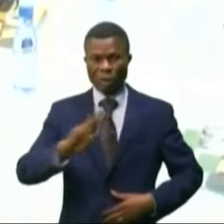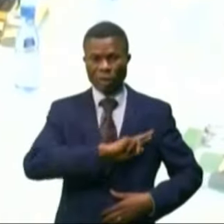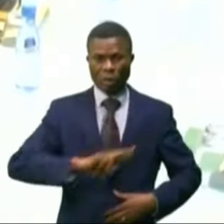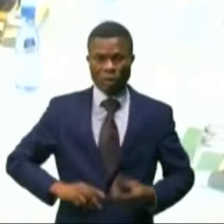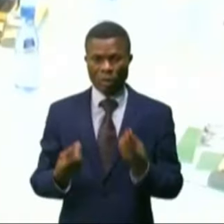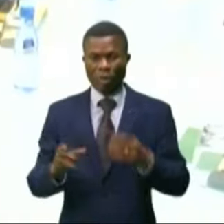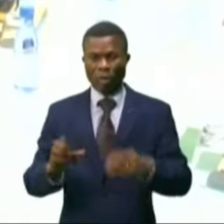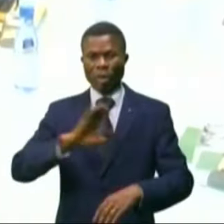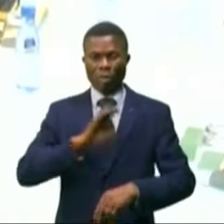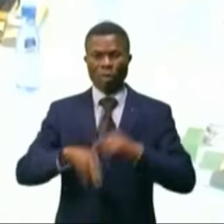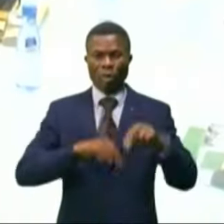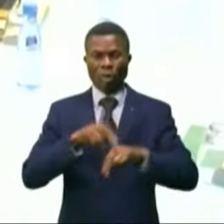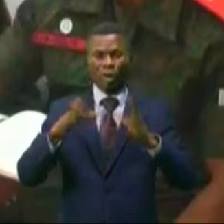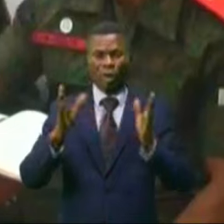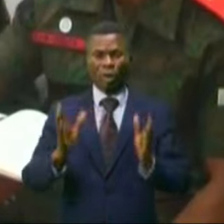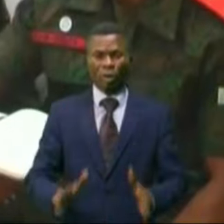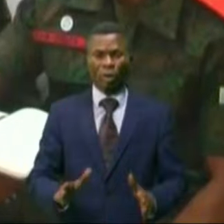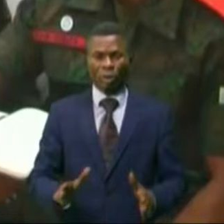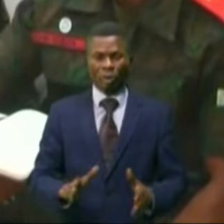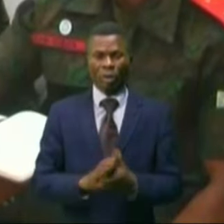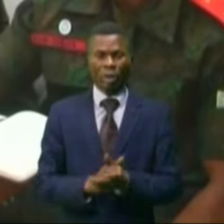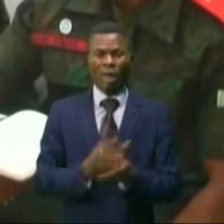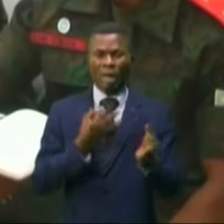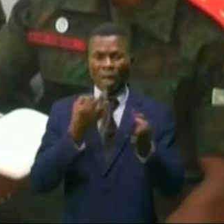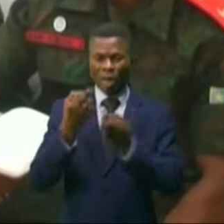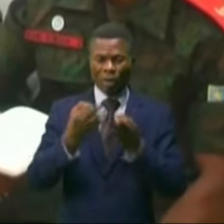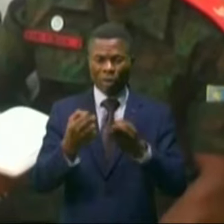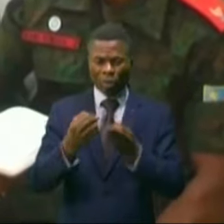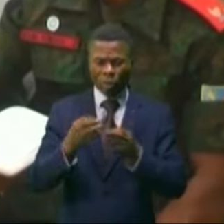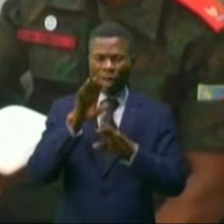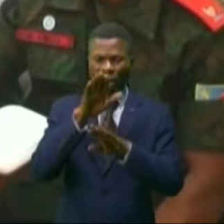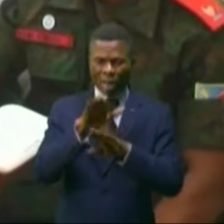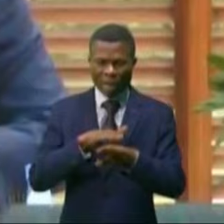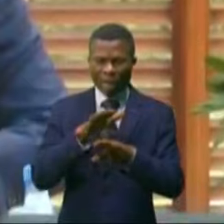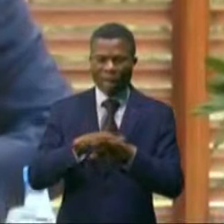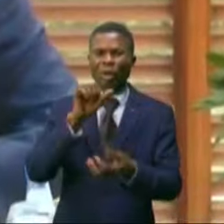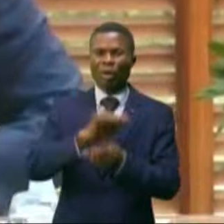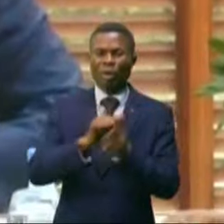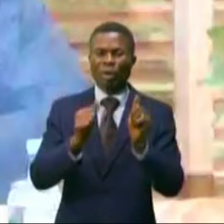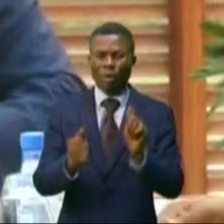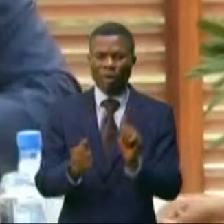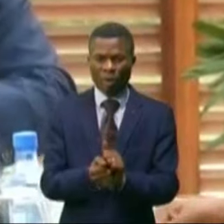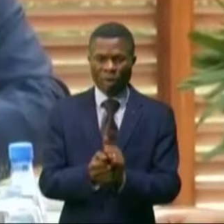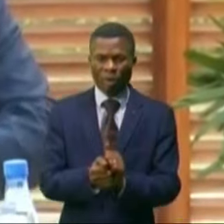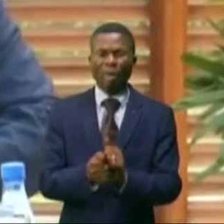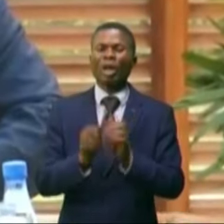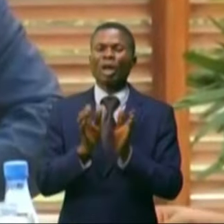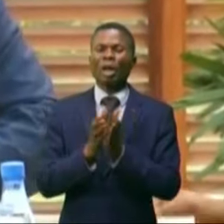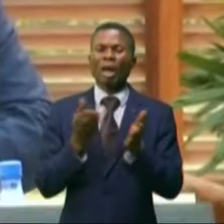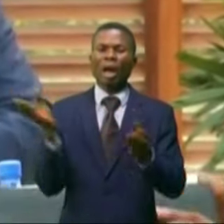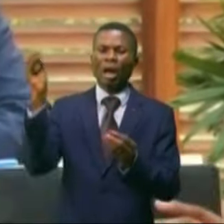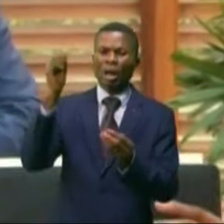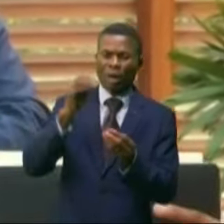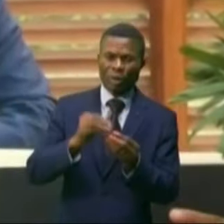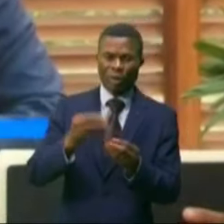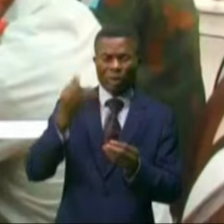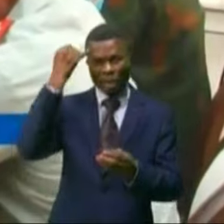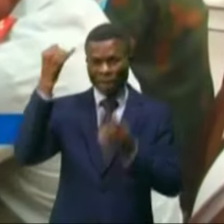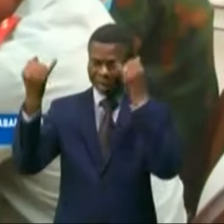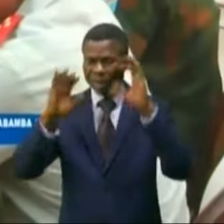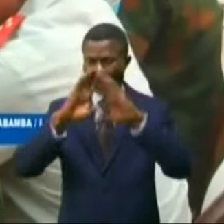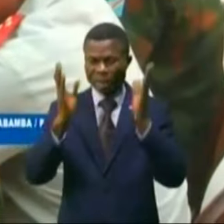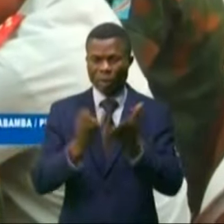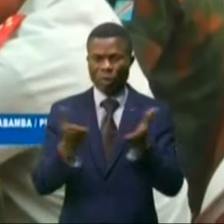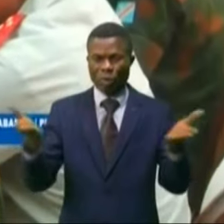la police nationale congolaise scrute avec minutie la situation en intégrant les avis de tous les